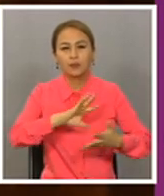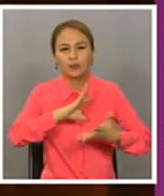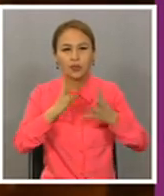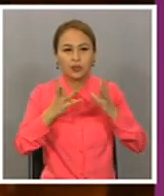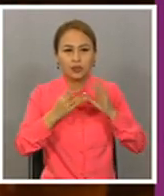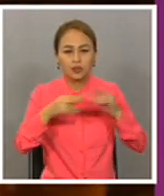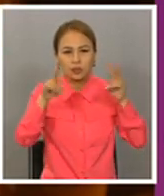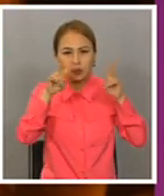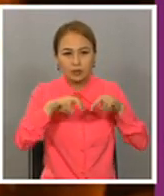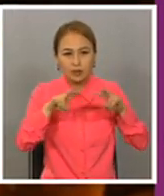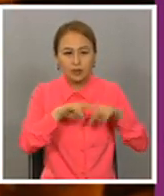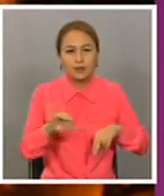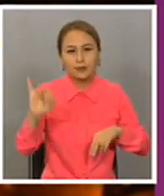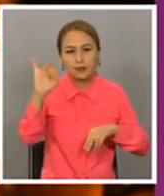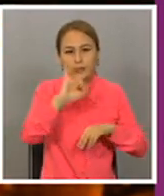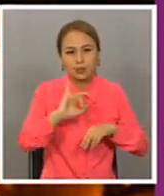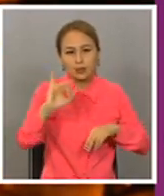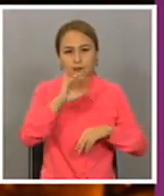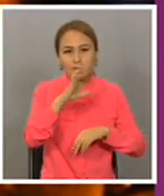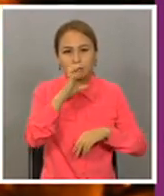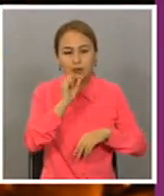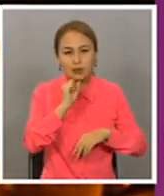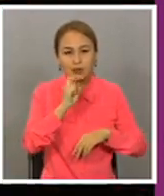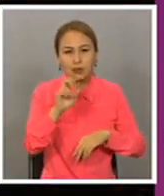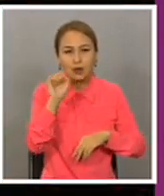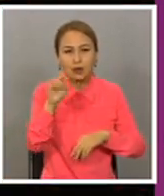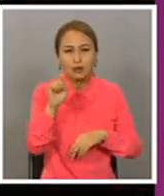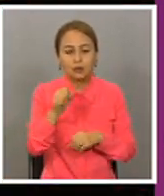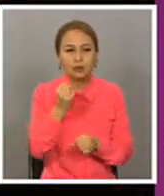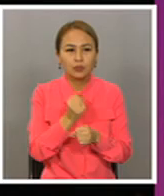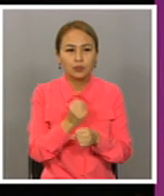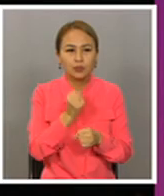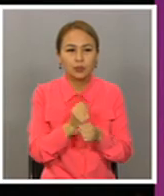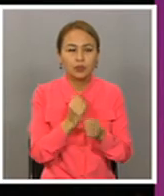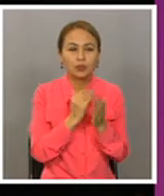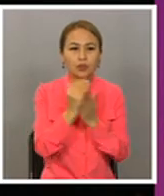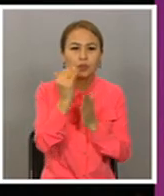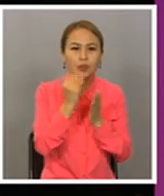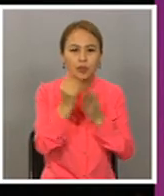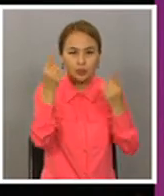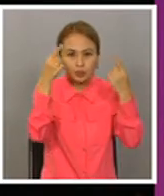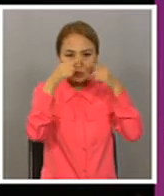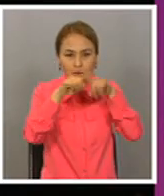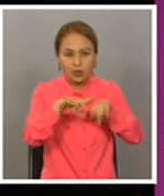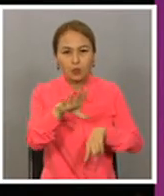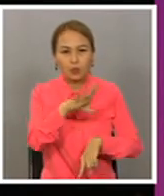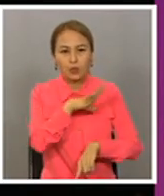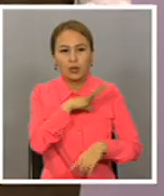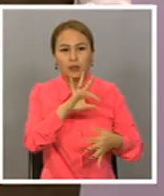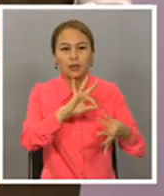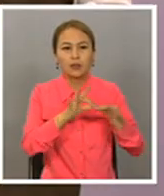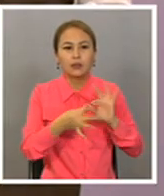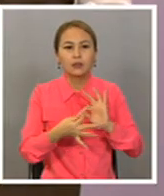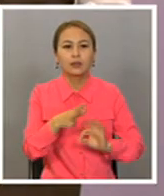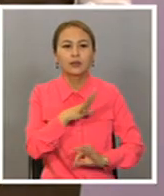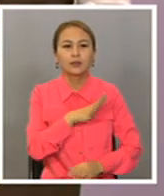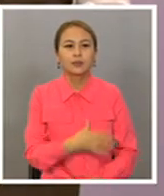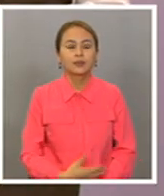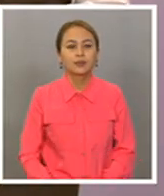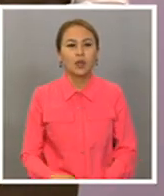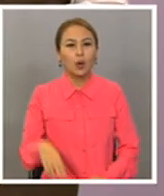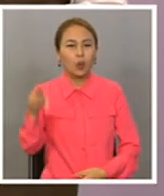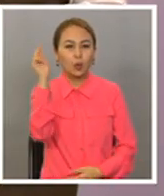саралаған тарихшылар Сақтарда алтын өңдеудің жоғарғы технологиясы болғанын анықтады.